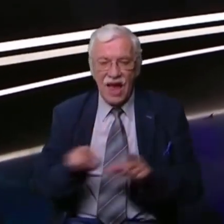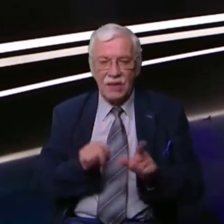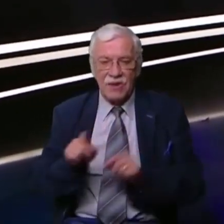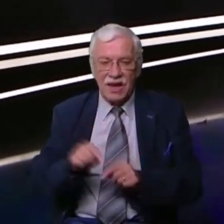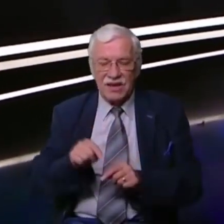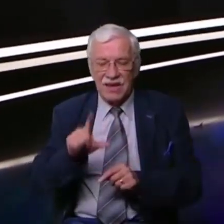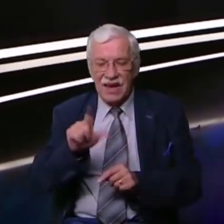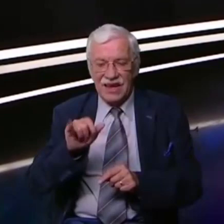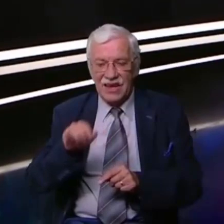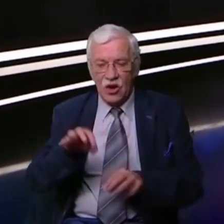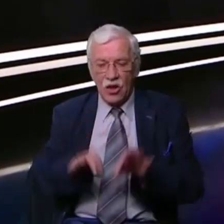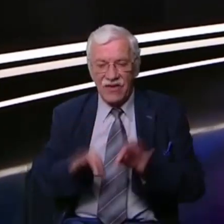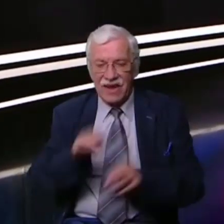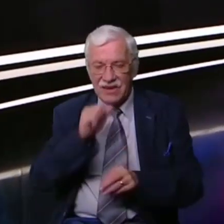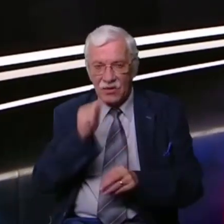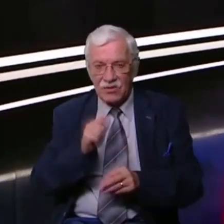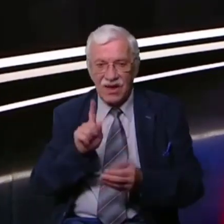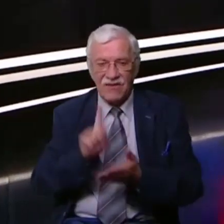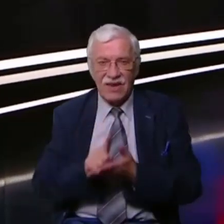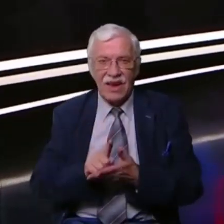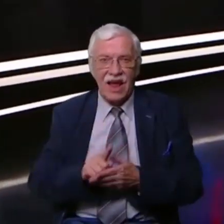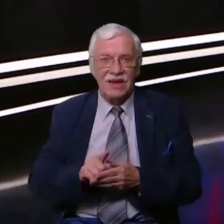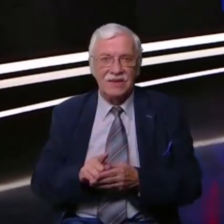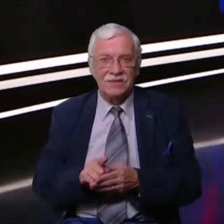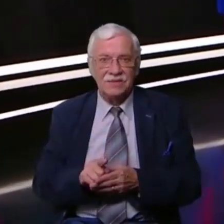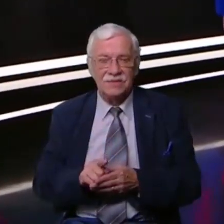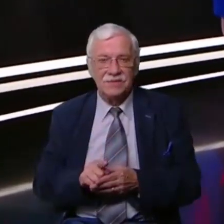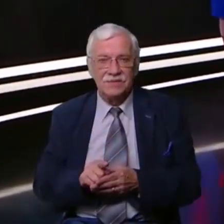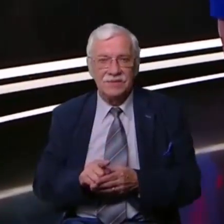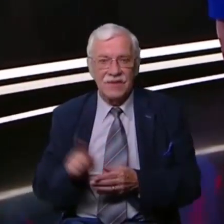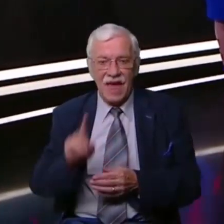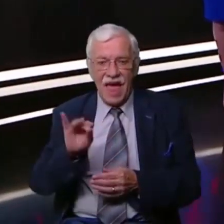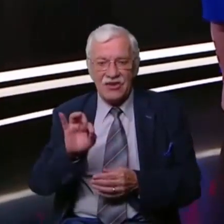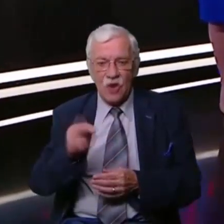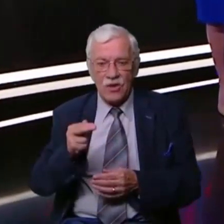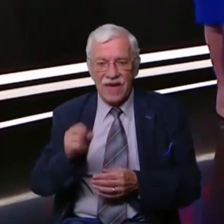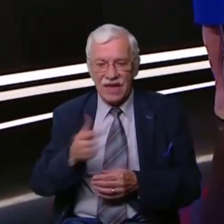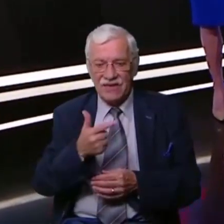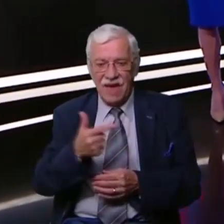Konferencji Europy wygrali piłkarze Śląska z estońskim Paide 2-1.